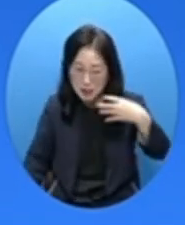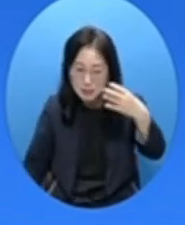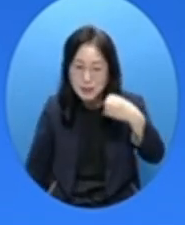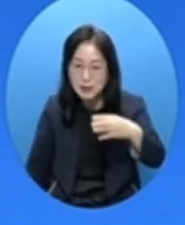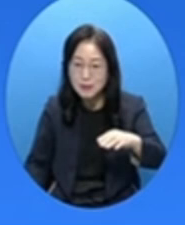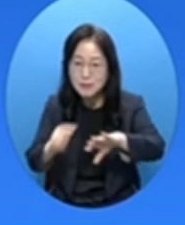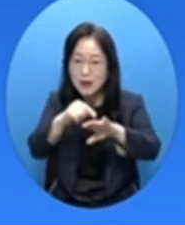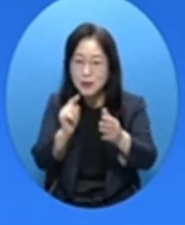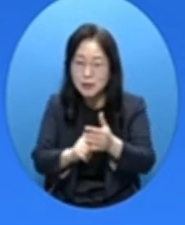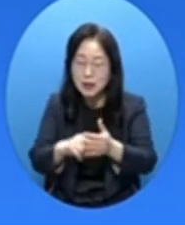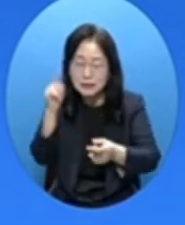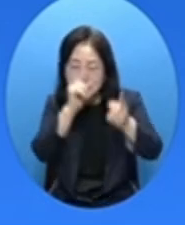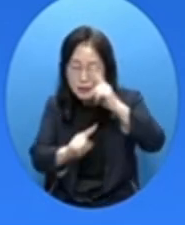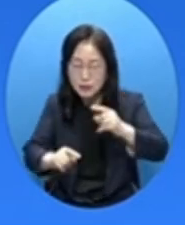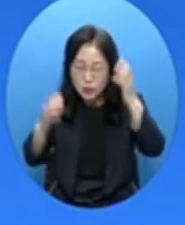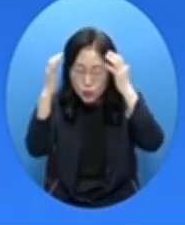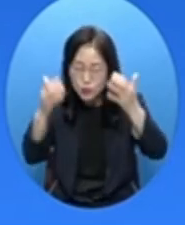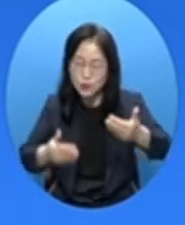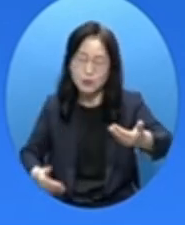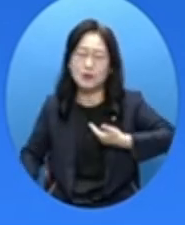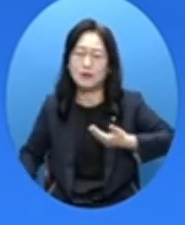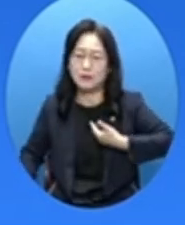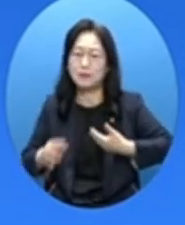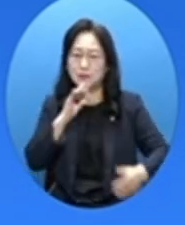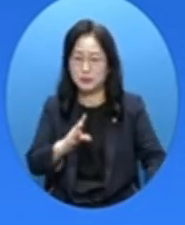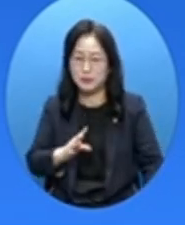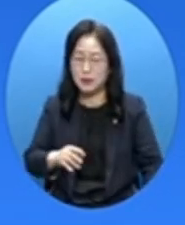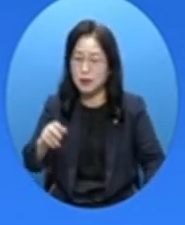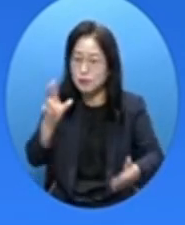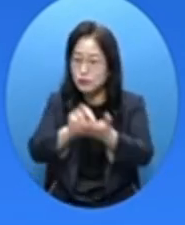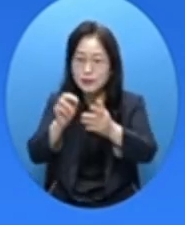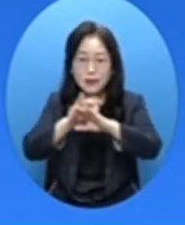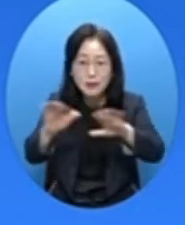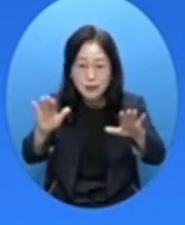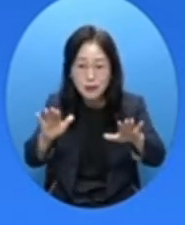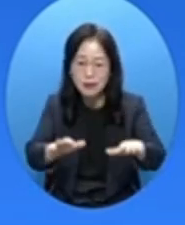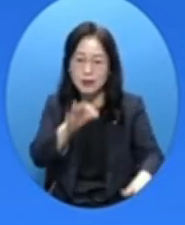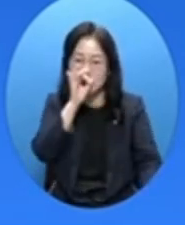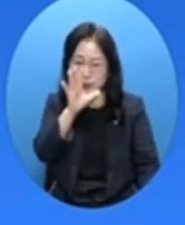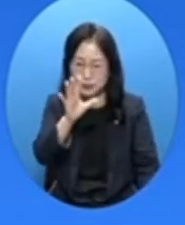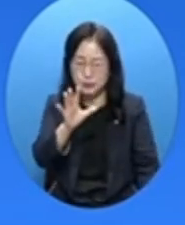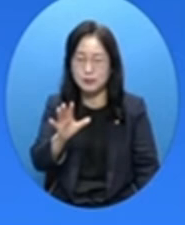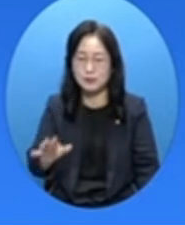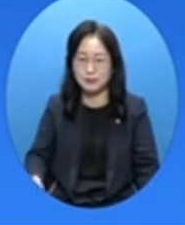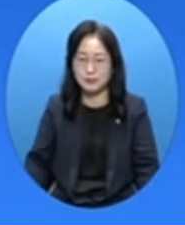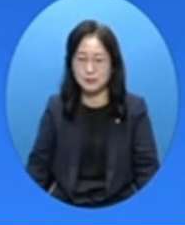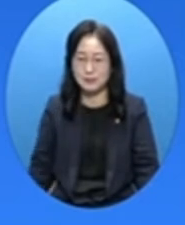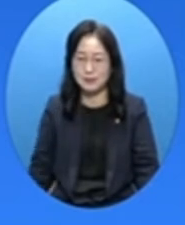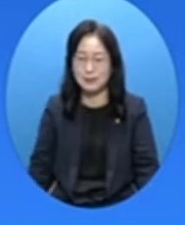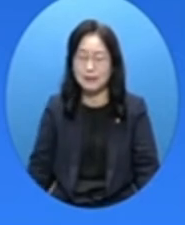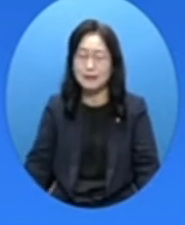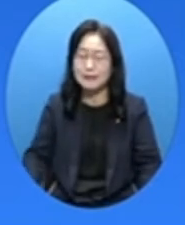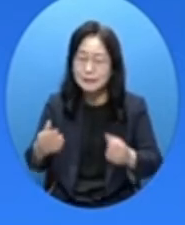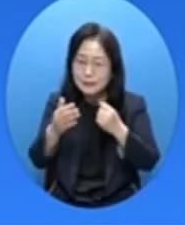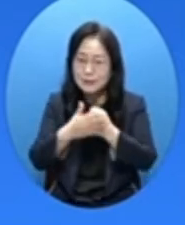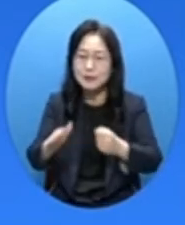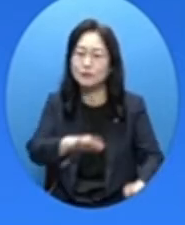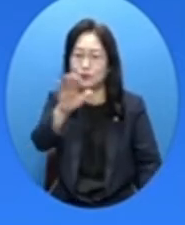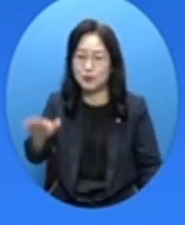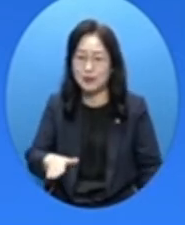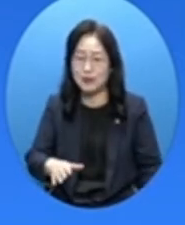상처와 고통과 기름을 갖다 주고 어떤 문제 해결을 가져주지 못할 때가 많습니다 그렇기 때문에 우리가